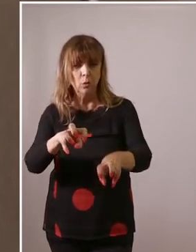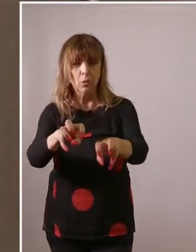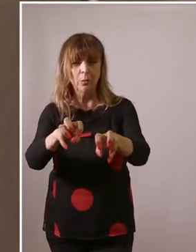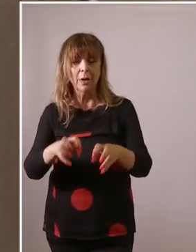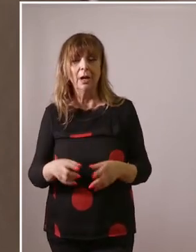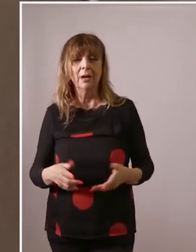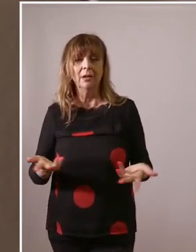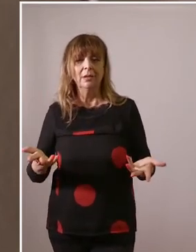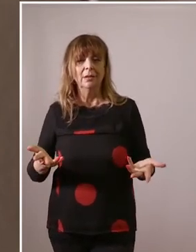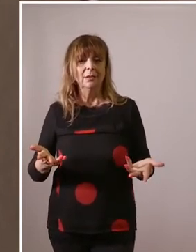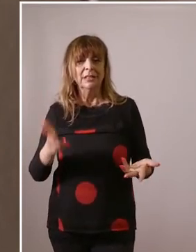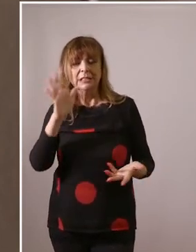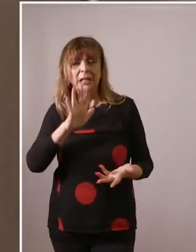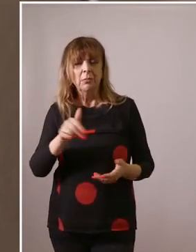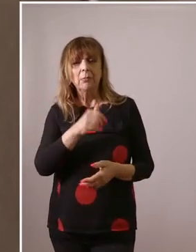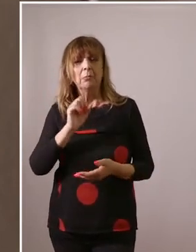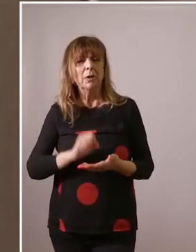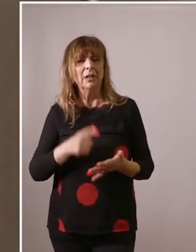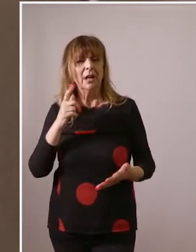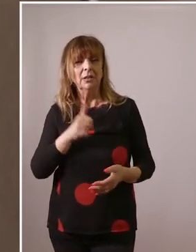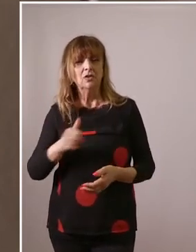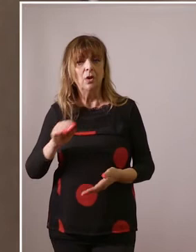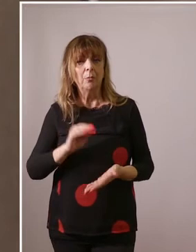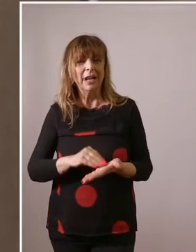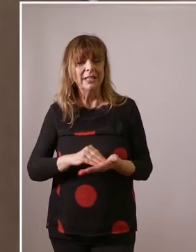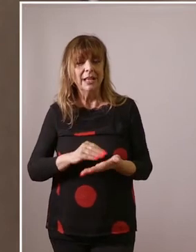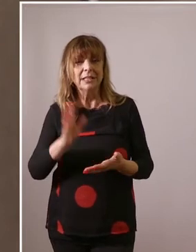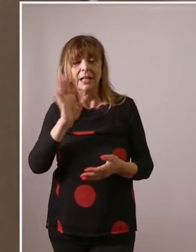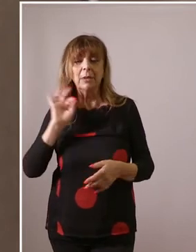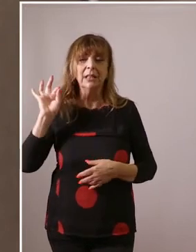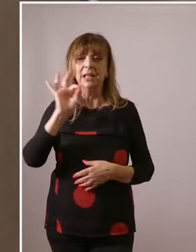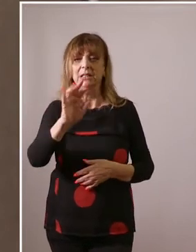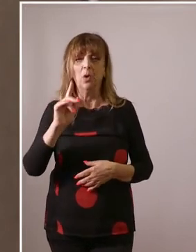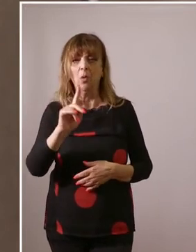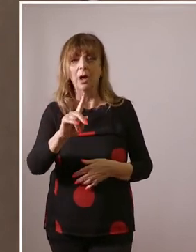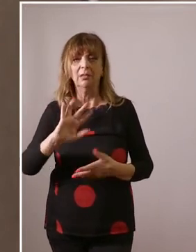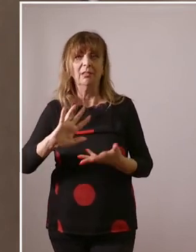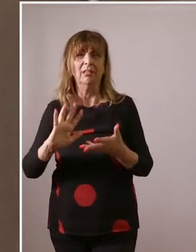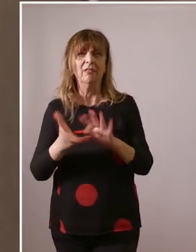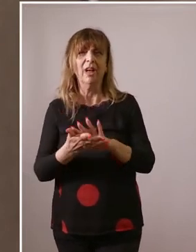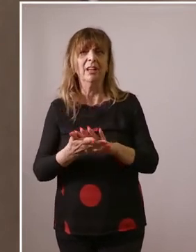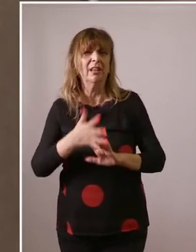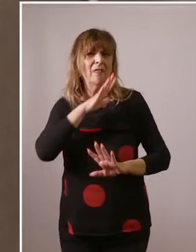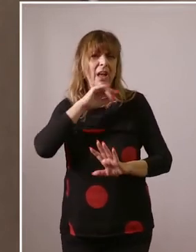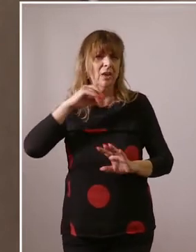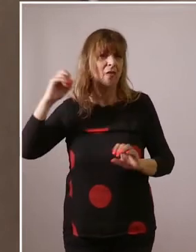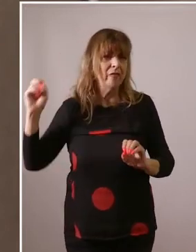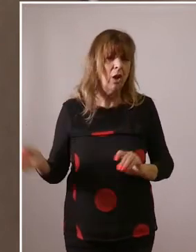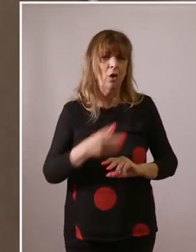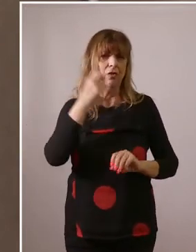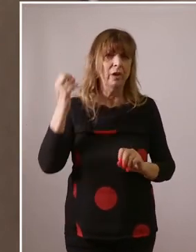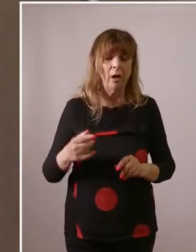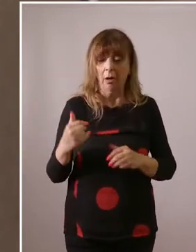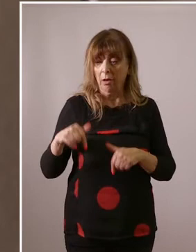presente in cui tutto sembra destinato a diventare obsoleto invecchiare rapidamente